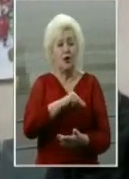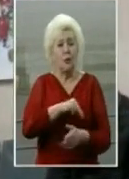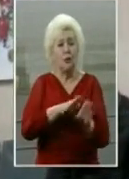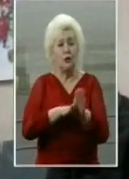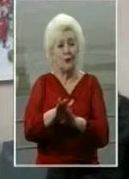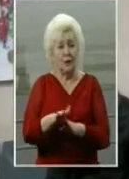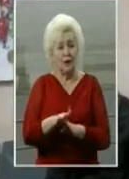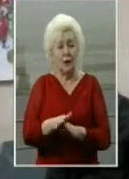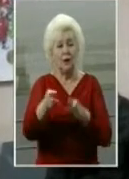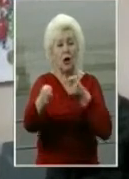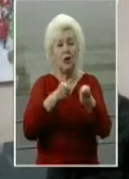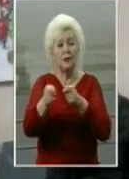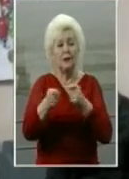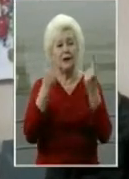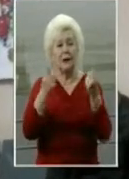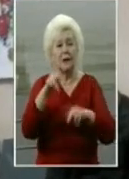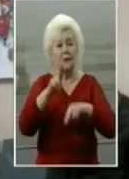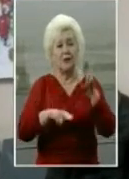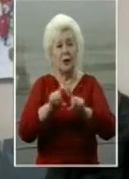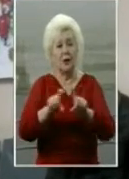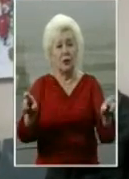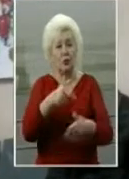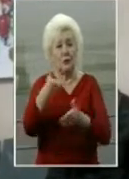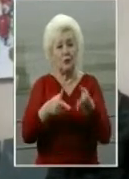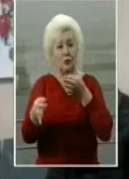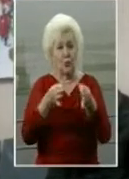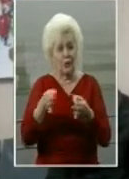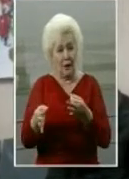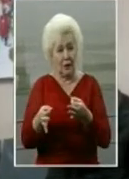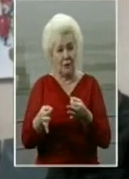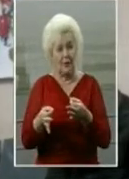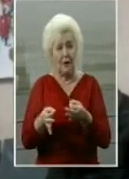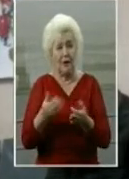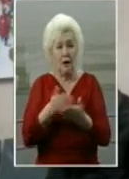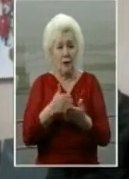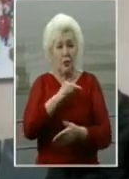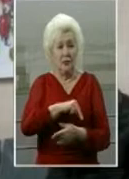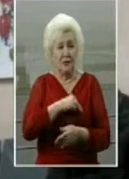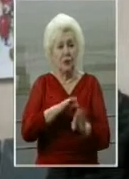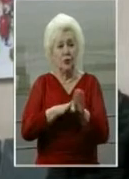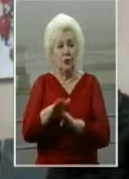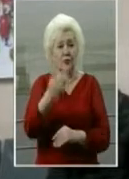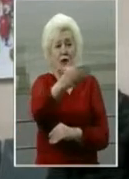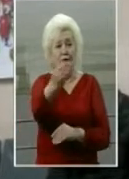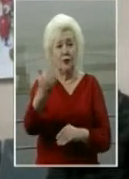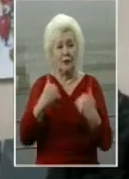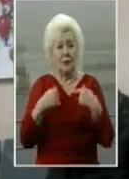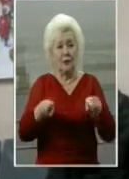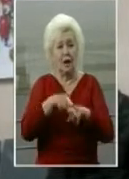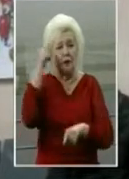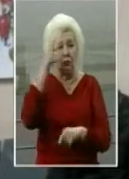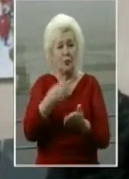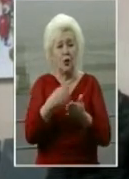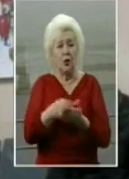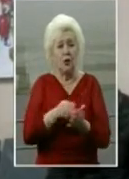виконували управління капітального будівництва міської ради. Тобто ж роботи виконують вони. Я так думаю, що кошти